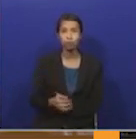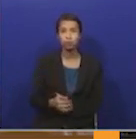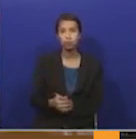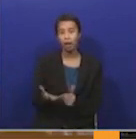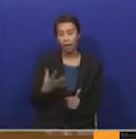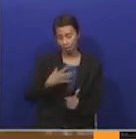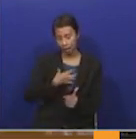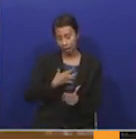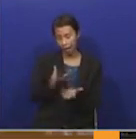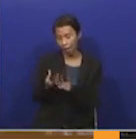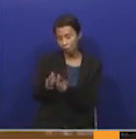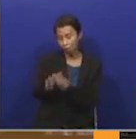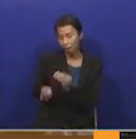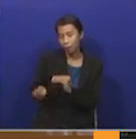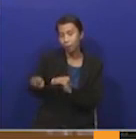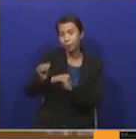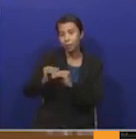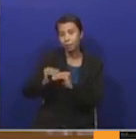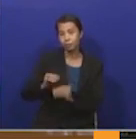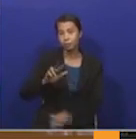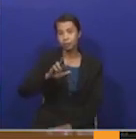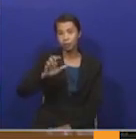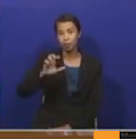พิ่มตัวเลขเป็น